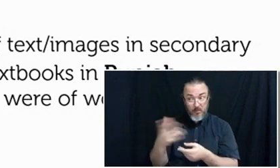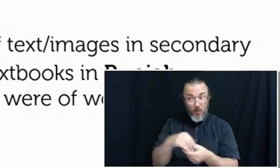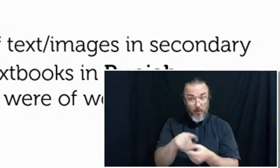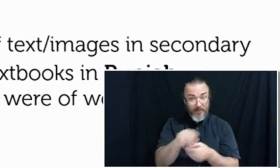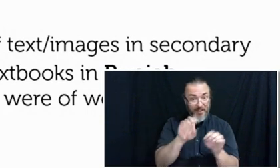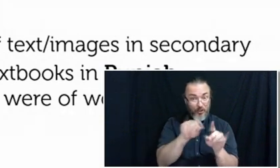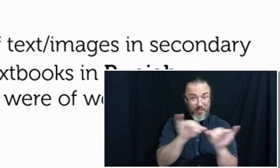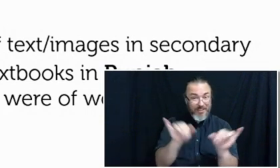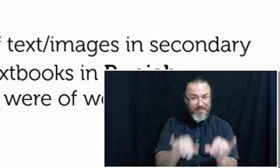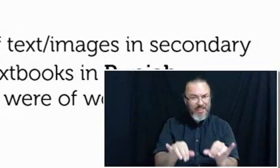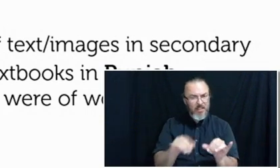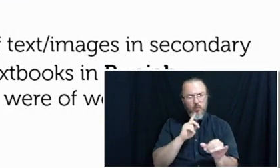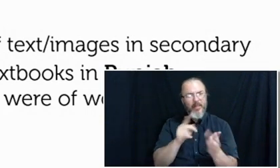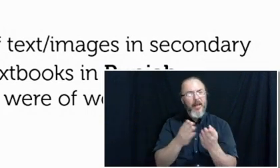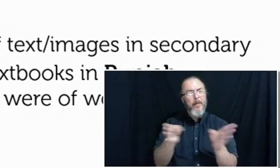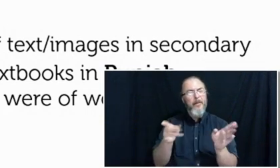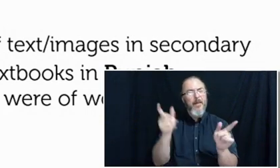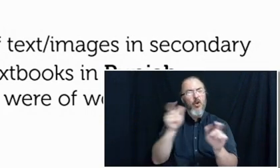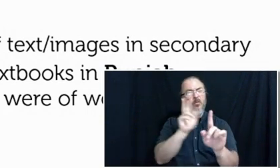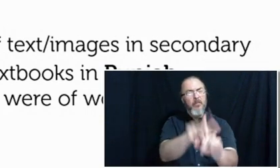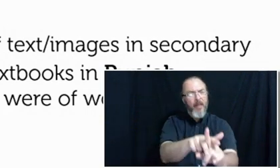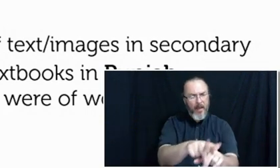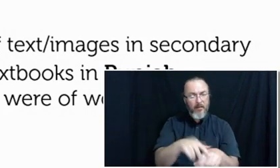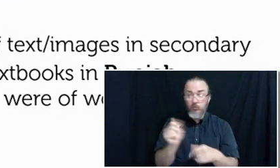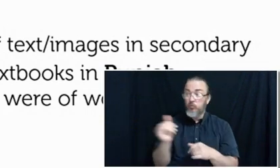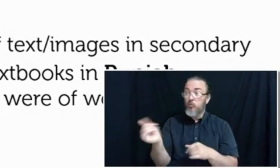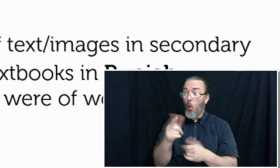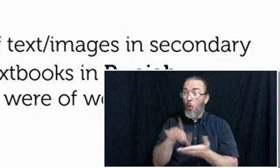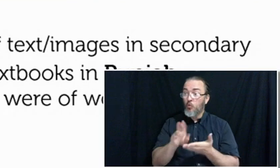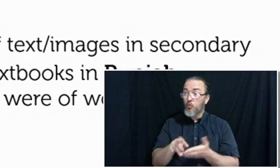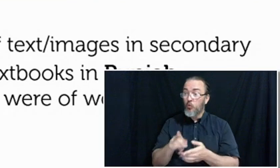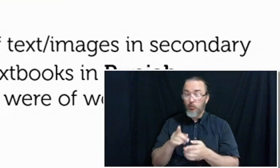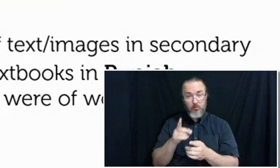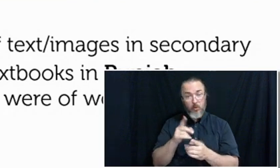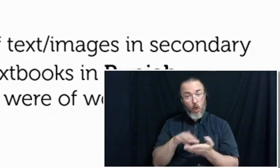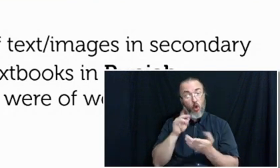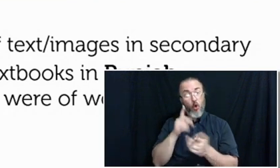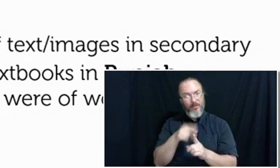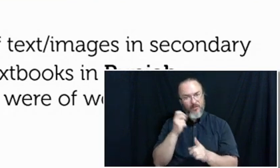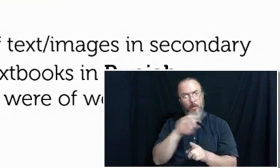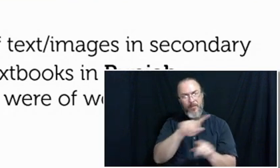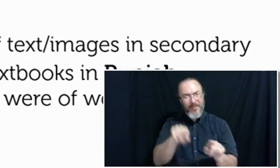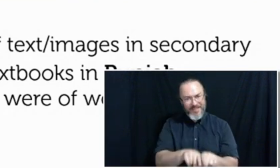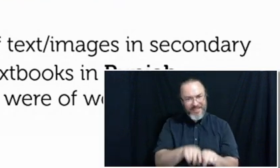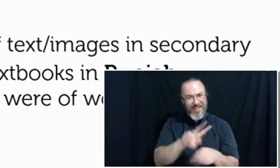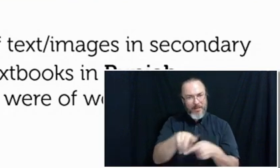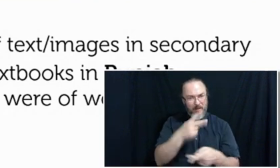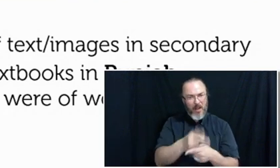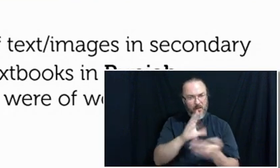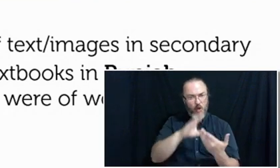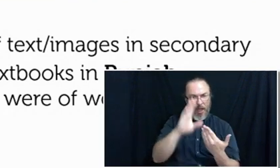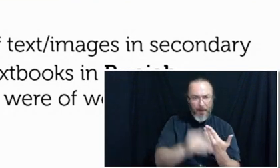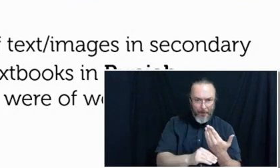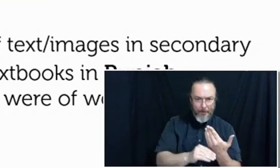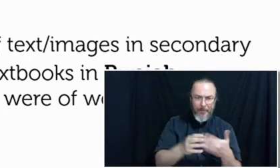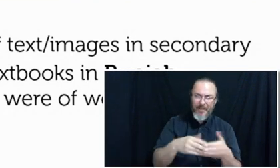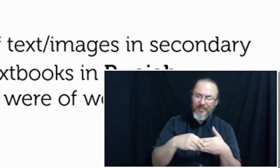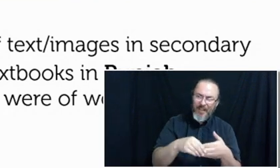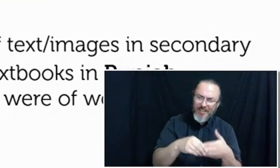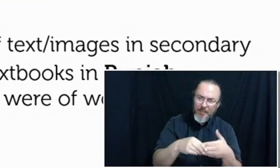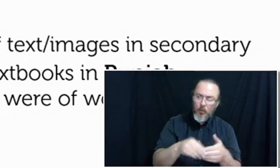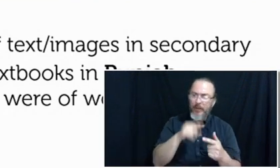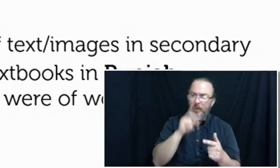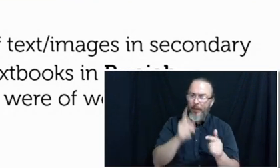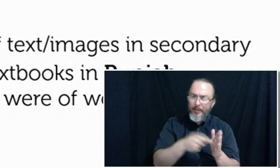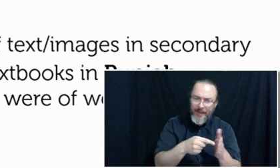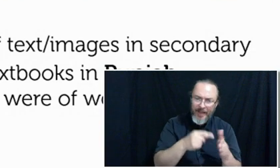l'interaction entre les apprenants et le système éducatif s'applique également à une échelle plus grande. Tous les élèves doivent apprendre à partir des mêmes